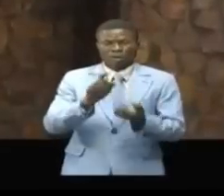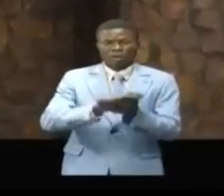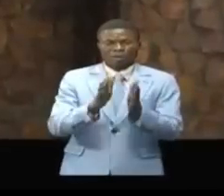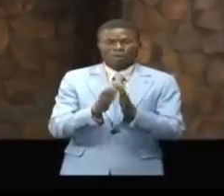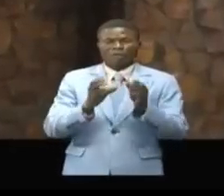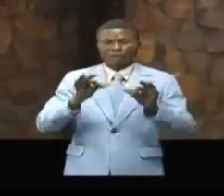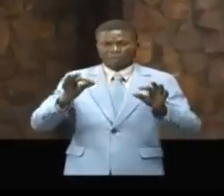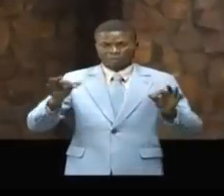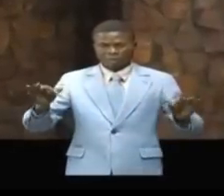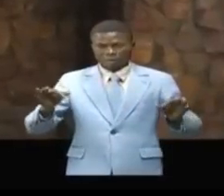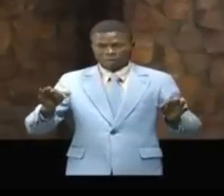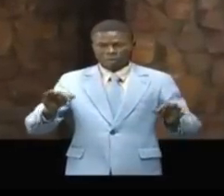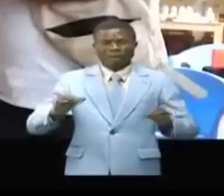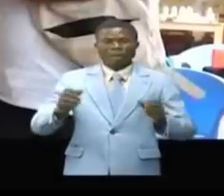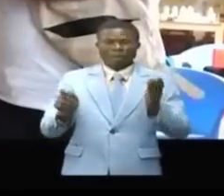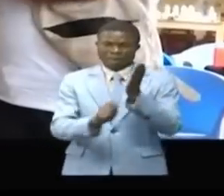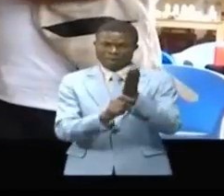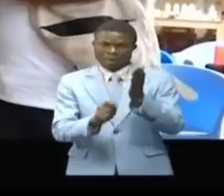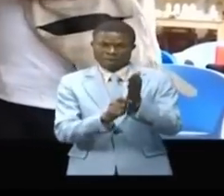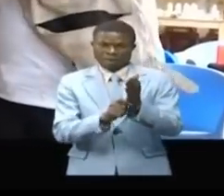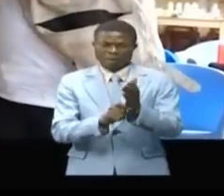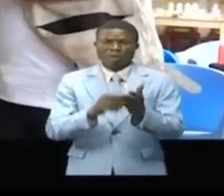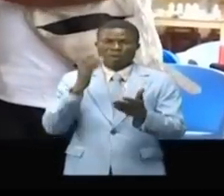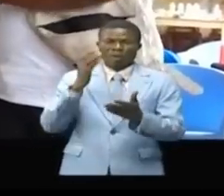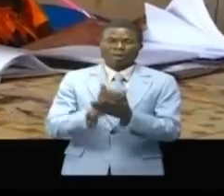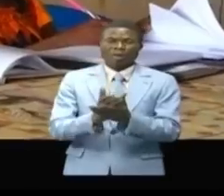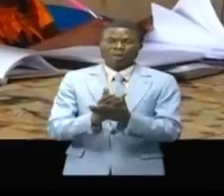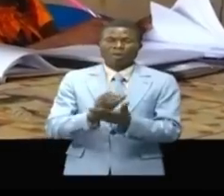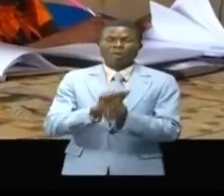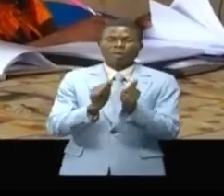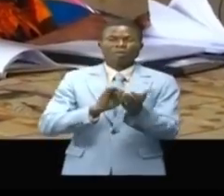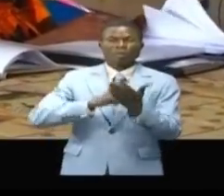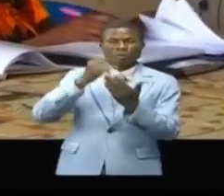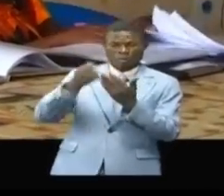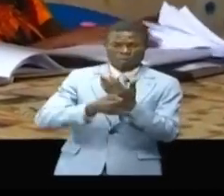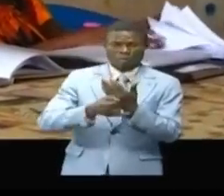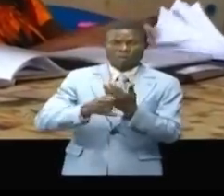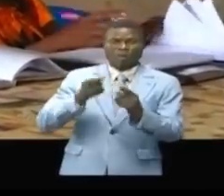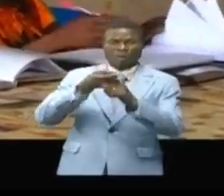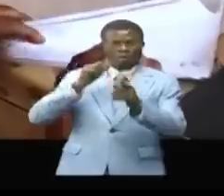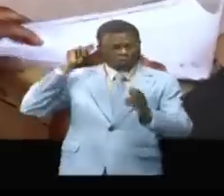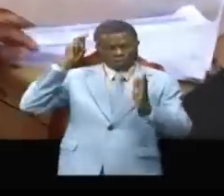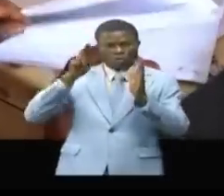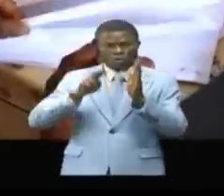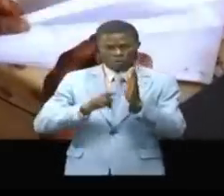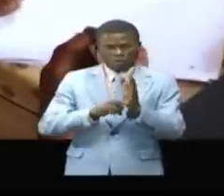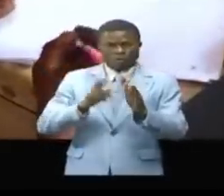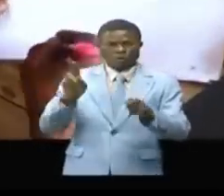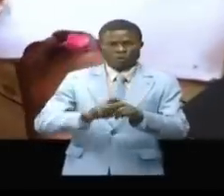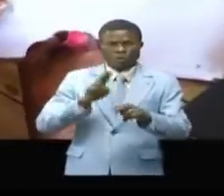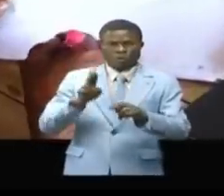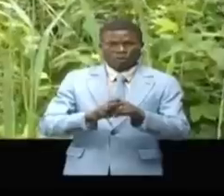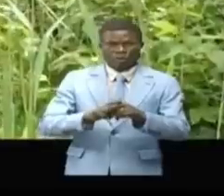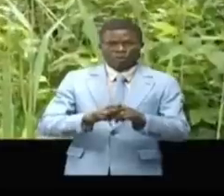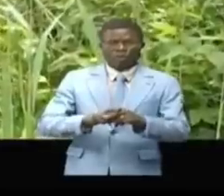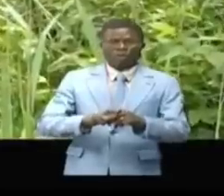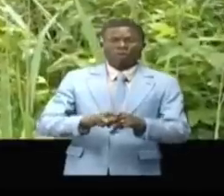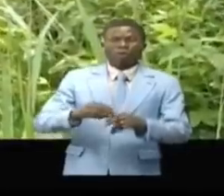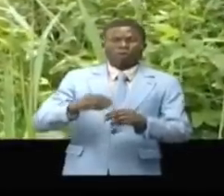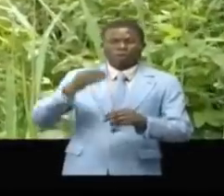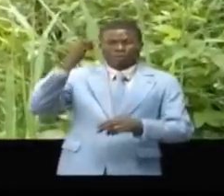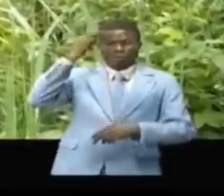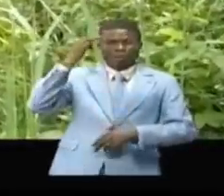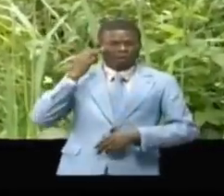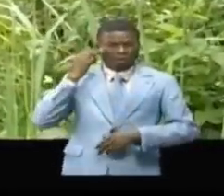Ceci répond à la stratégie de la mise en œuvre de ces projets du gouvernement exécuté par le ministère du Développement